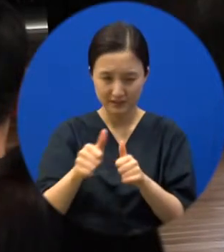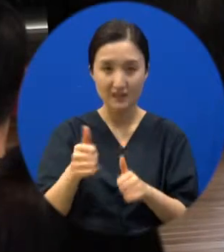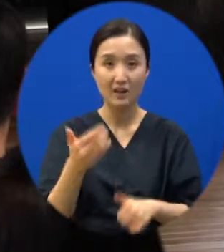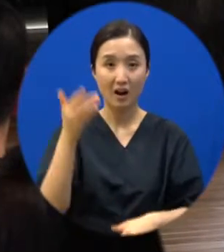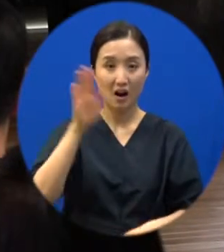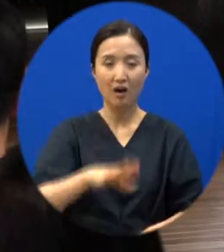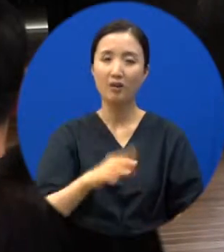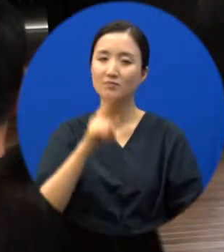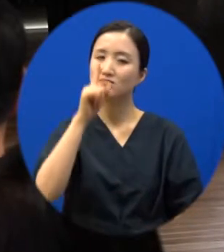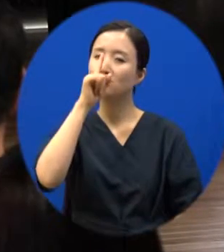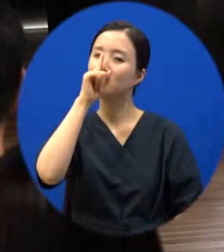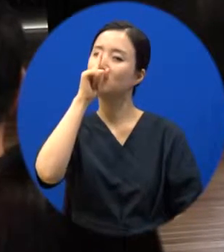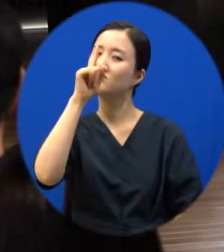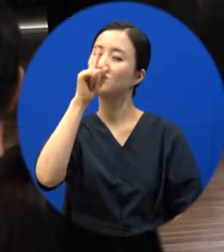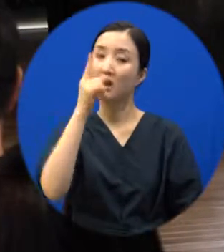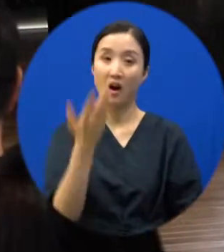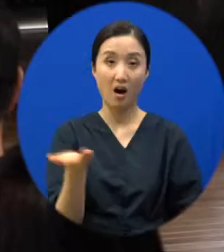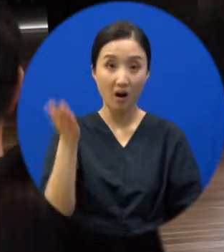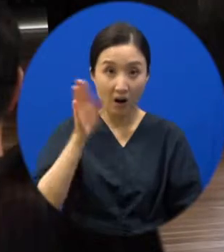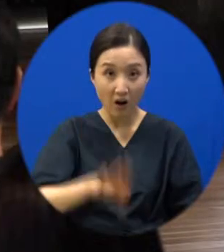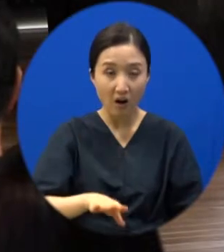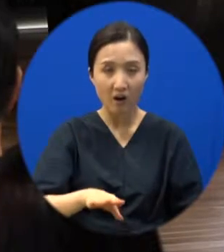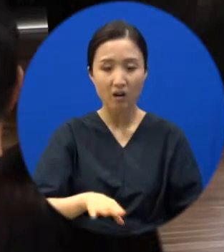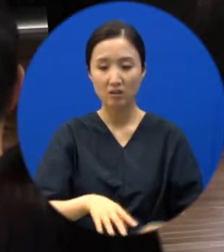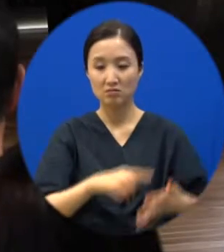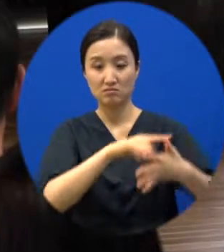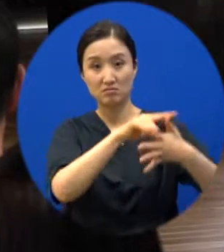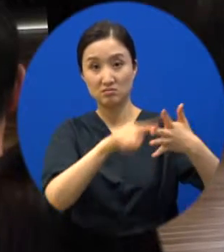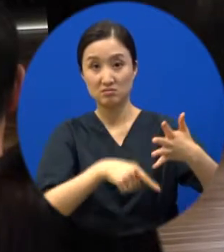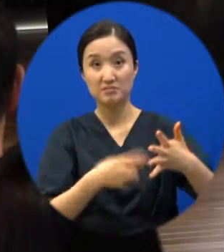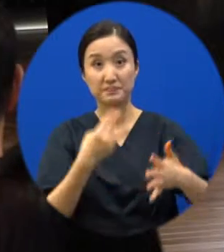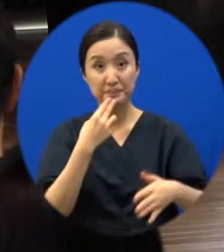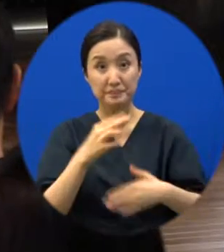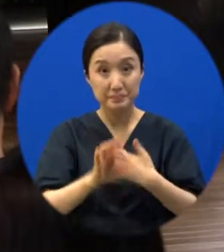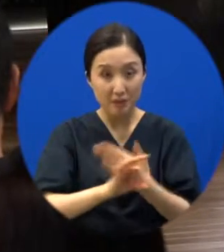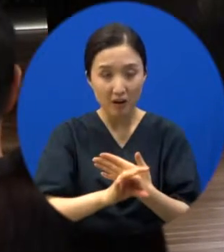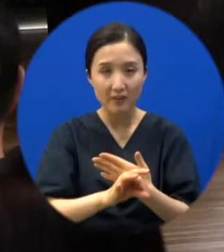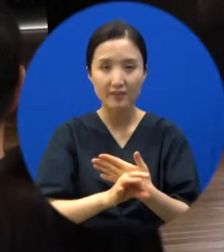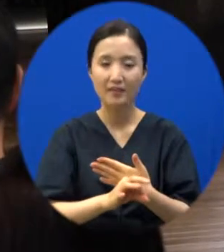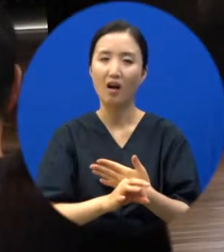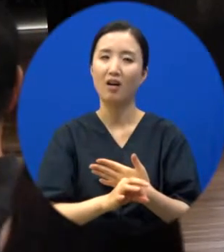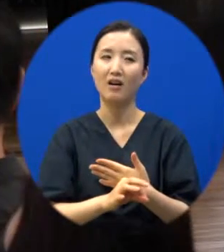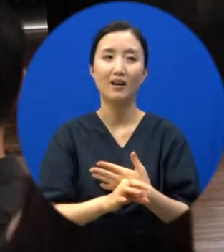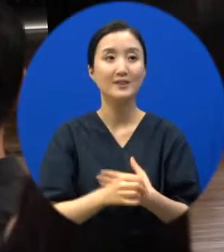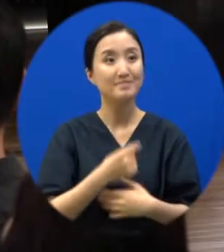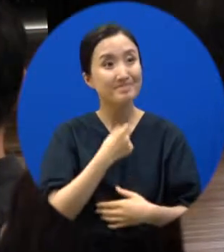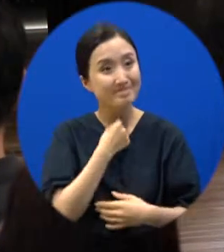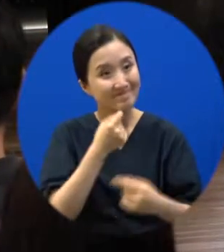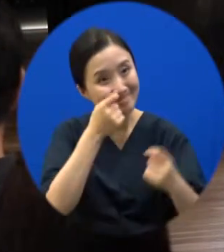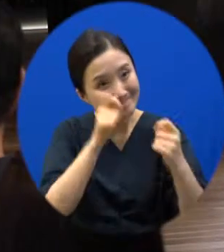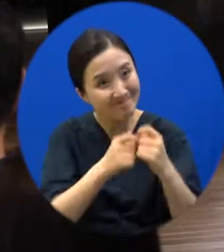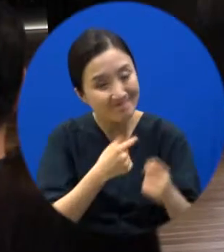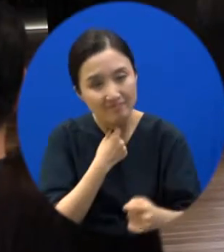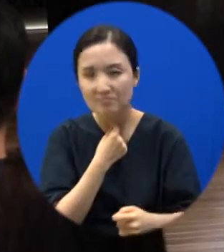잘생겼어도요, 아무리 코가 어떻게도요, 이 조건이 안 되면은 호감을 주기 어렵습니다.